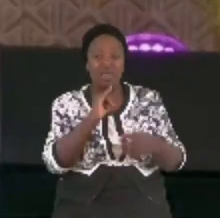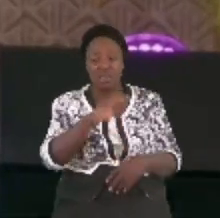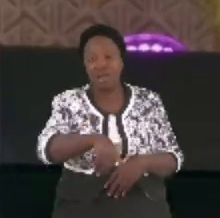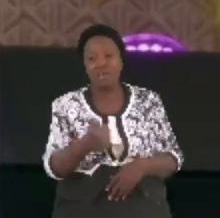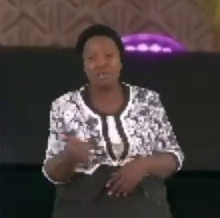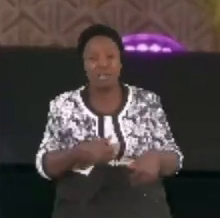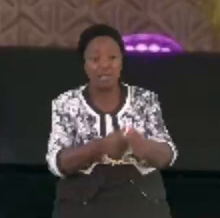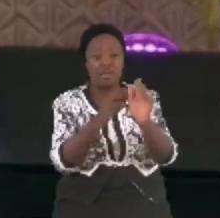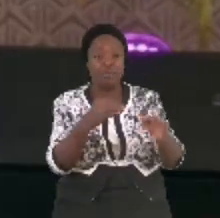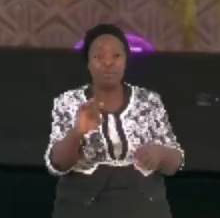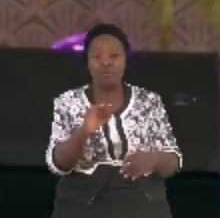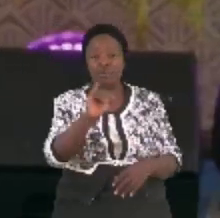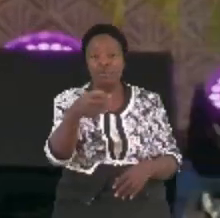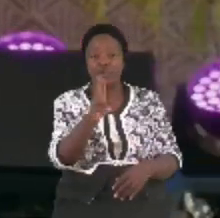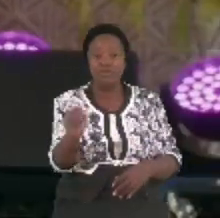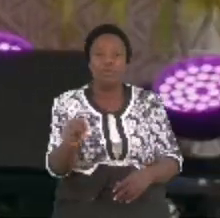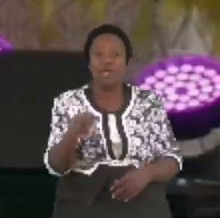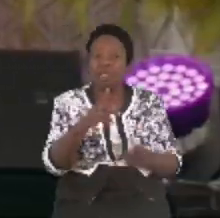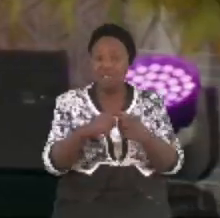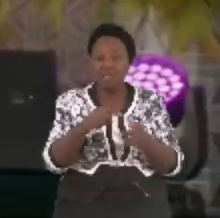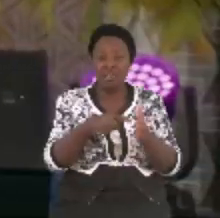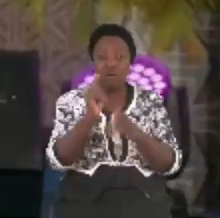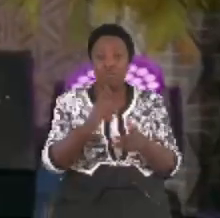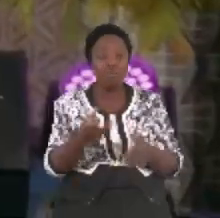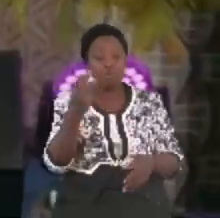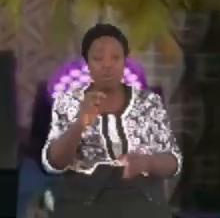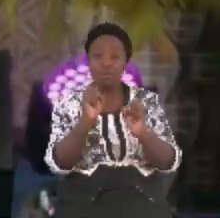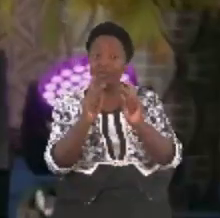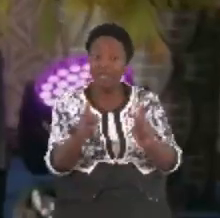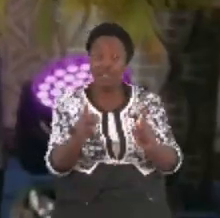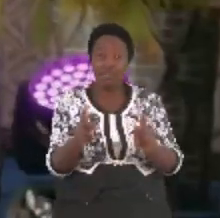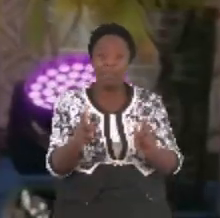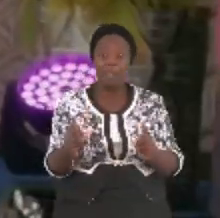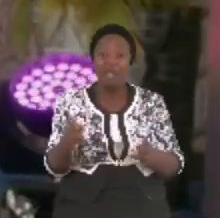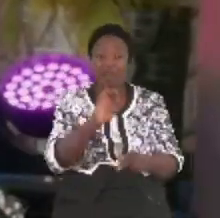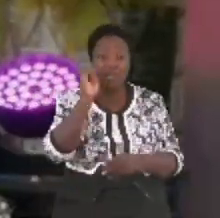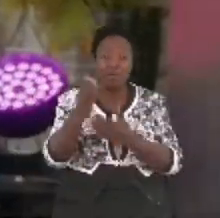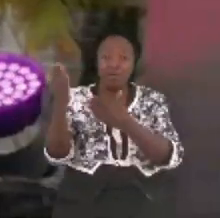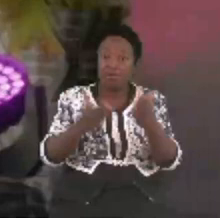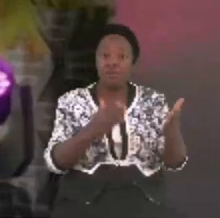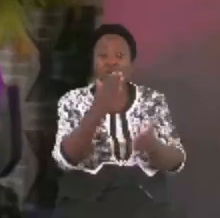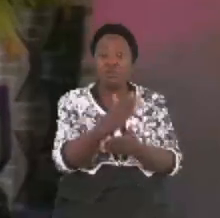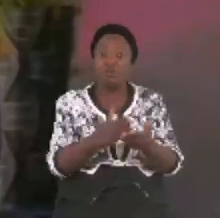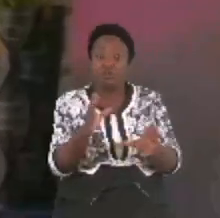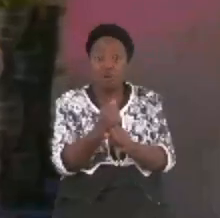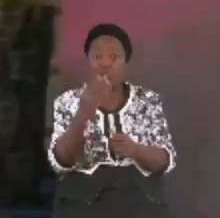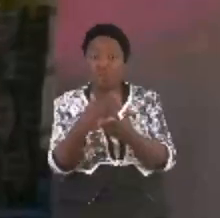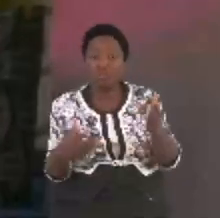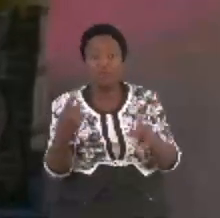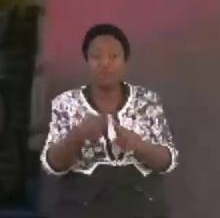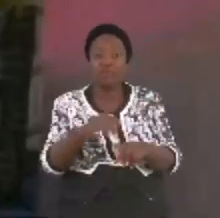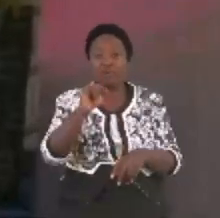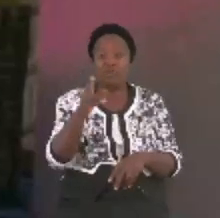un autre disciple de Jean. Et celui-là était privilégié. il a reçu quelque chose de Jean